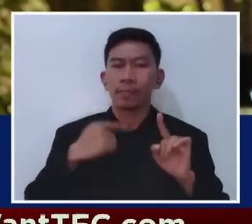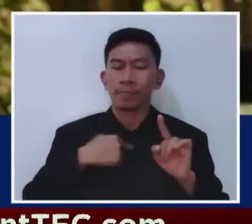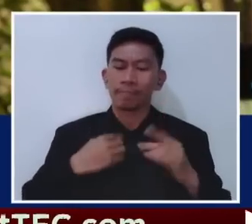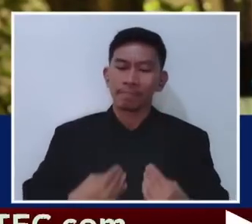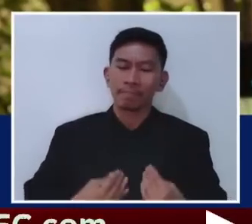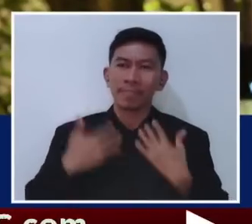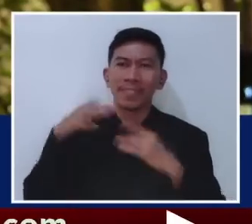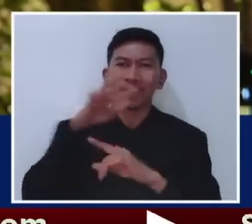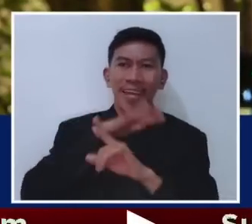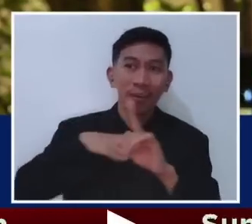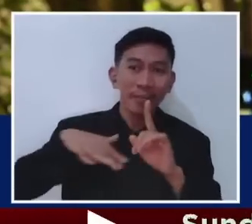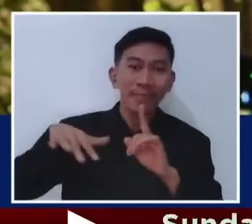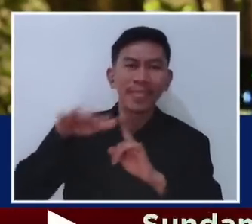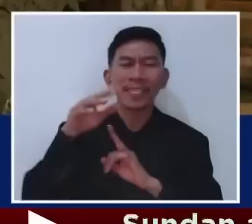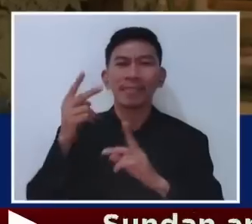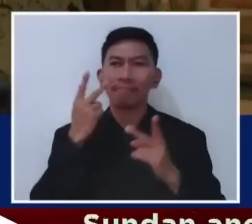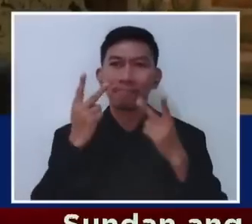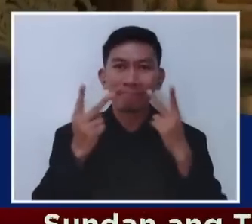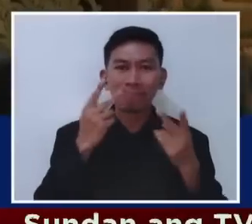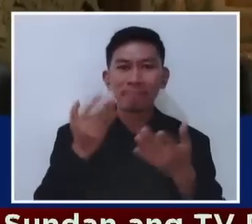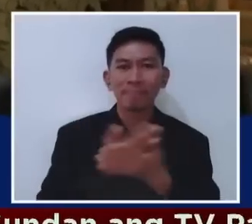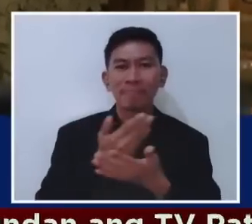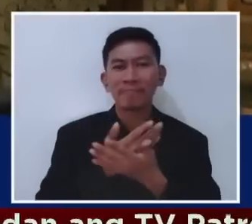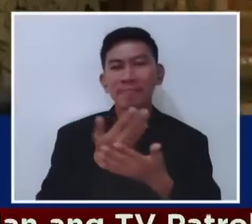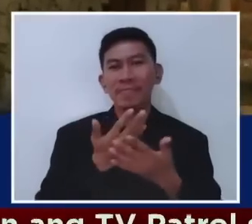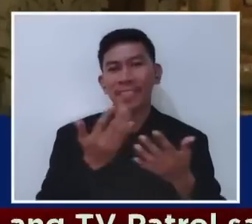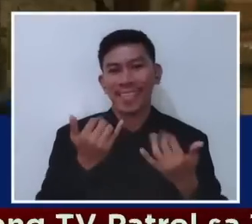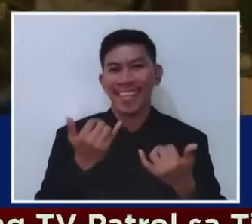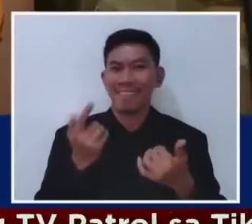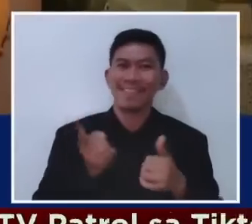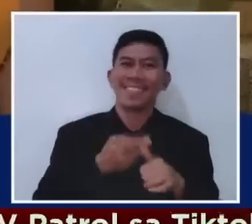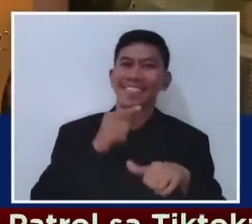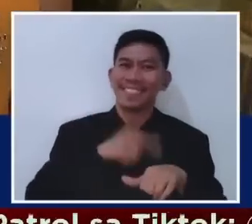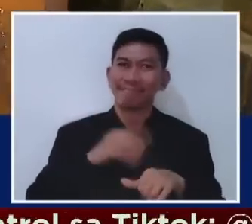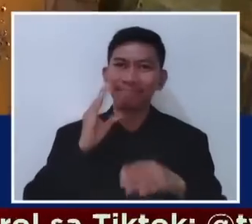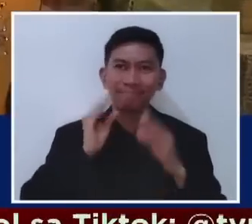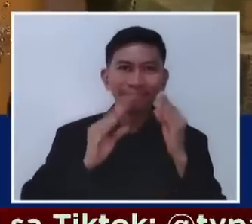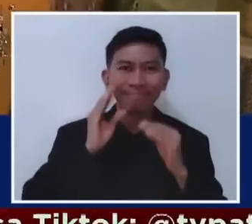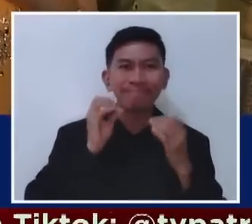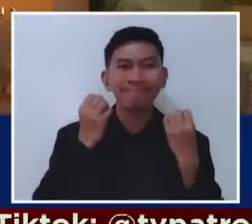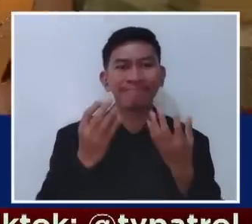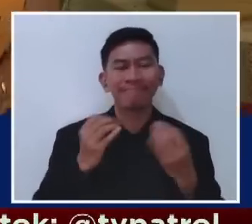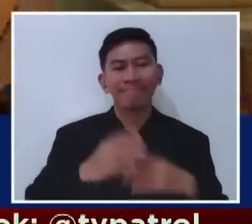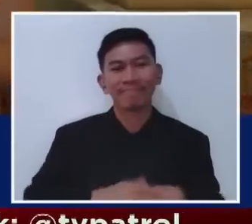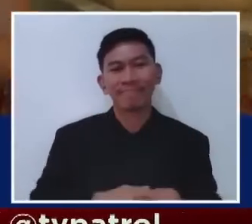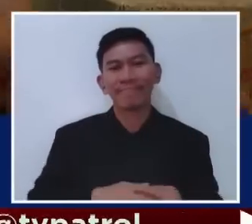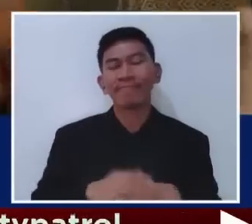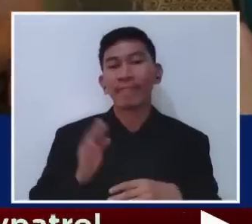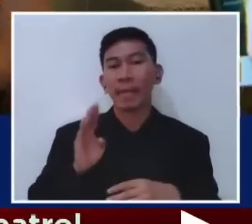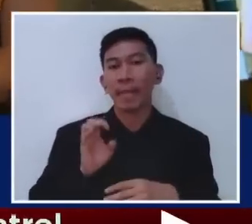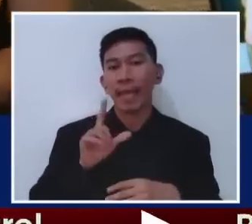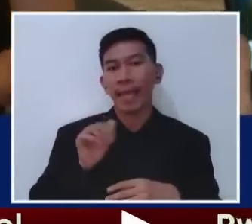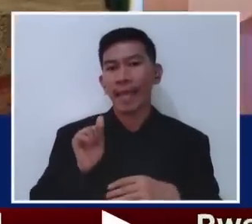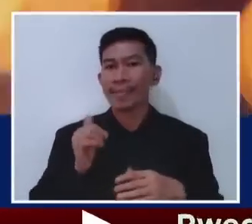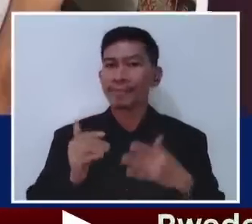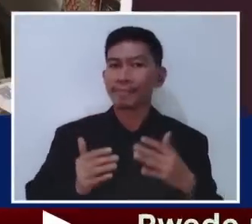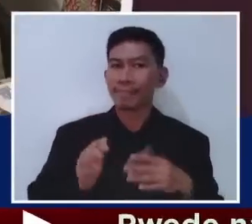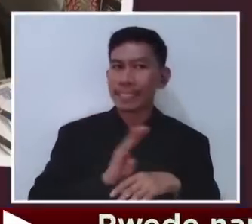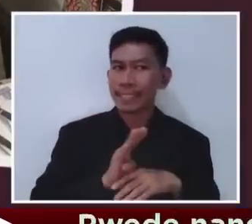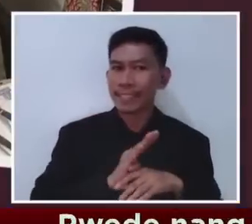kanina, I'm experiencing things for the first time again. Sa ngayon, magiging abala si Bella sa shoot ng bagong pelikula kasama si JC